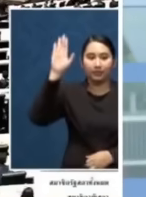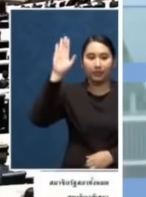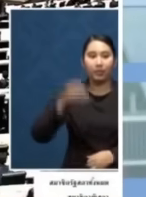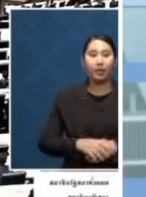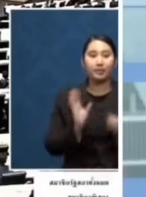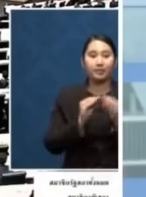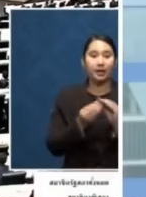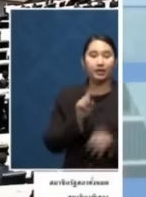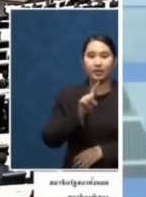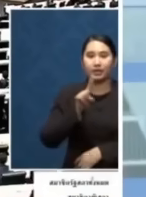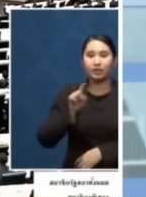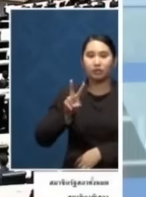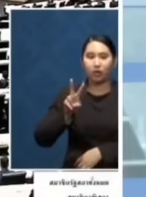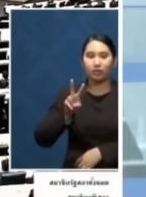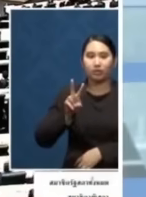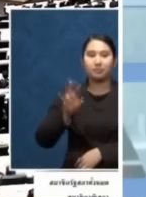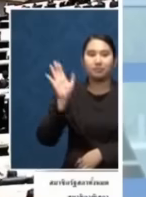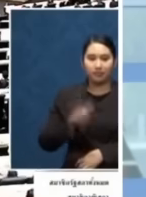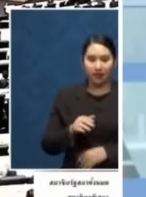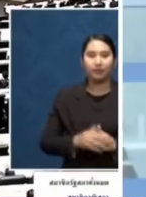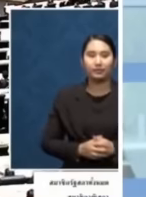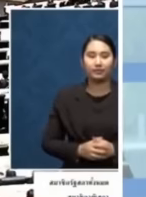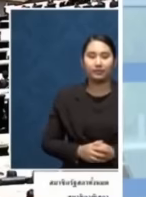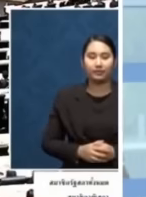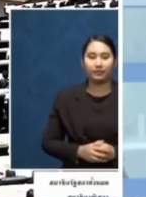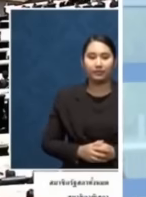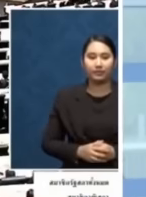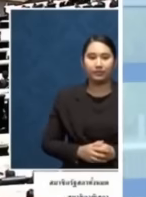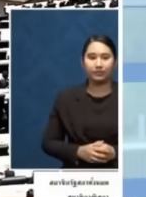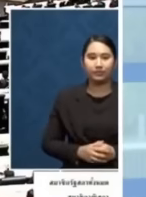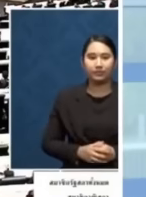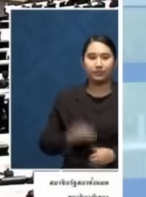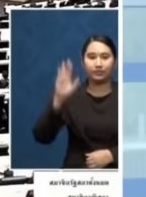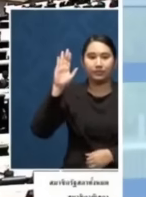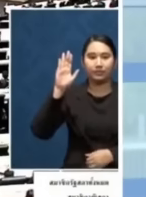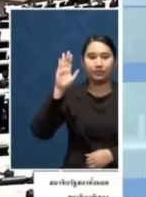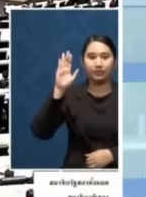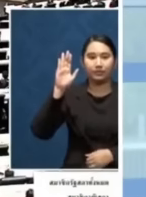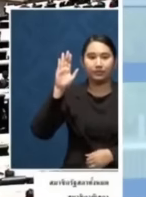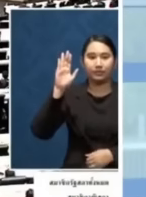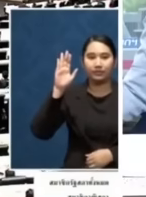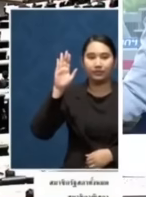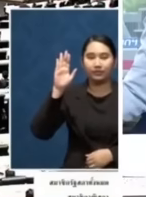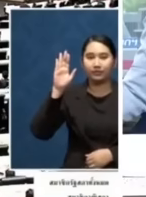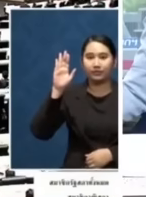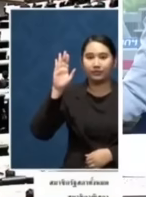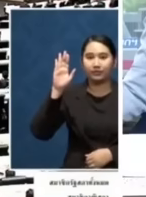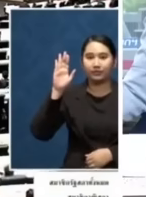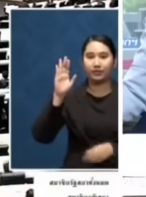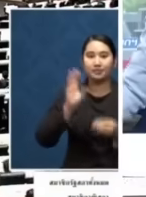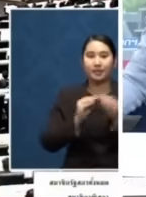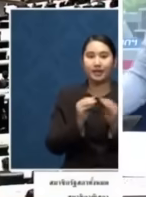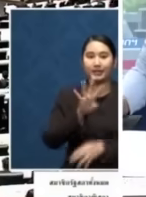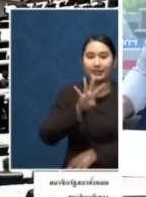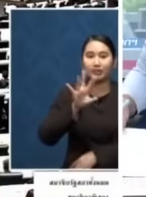นแต่วันเนี้ย112เหมือนจะเป็นประเด็นใหญ่ที่มีการอภิปรายกันตั้งแต่ช่วงเช้าเลยว่าจะเอาหรือไม่เอาคุณพิธาเป็นนายก ใช่ค่ะเกือบ2ชั่ว